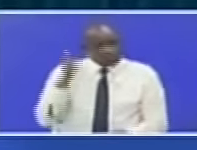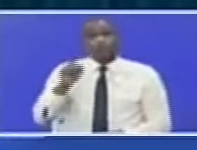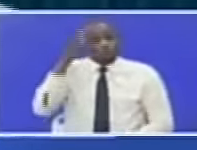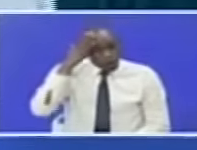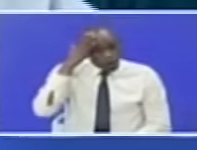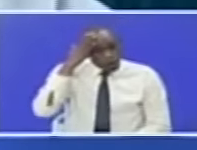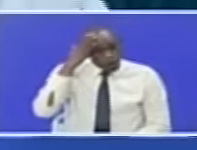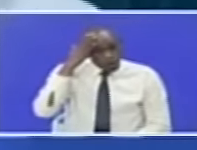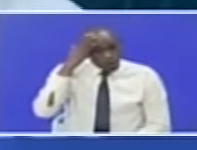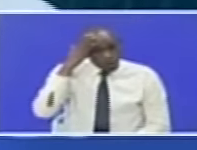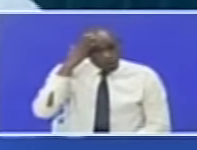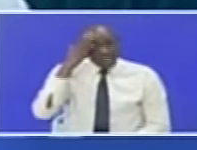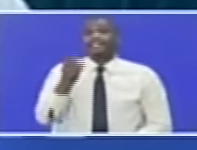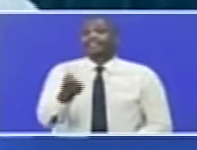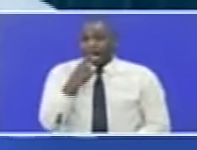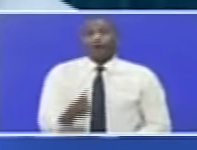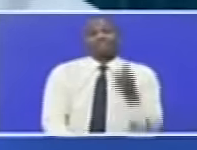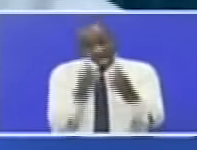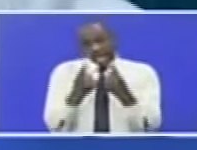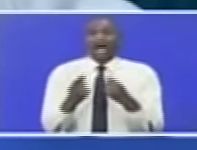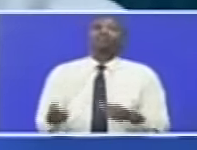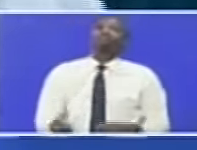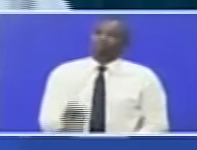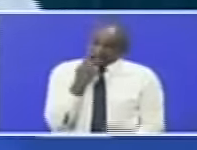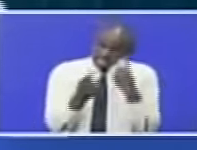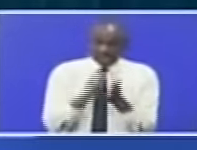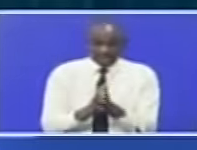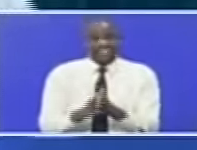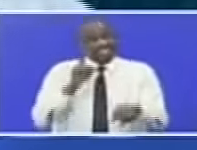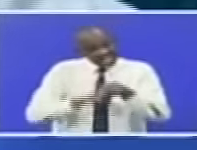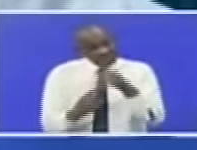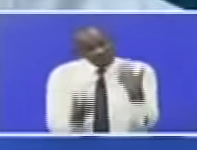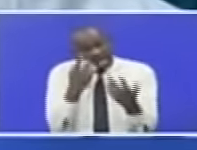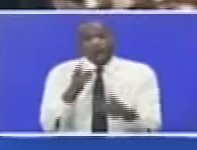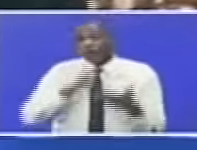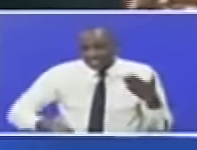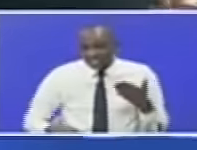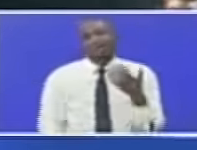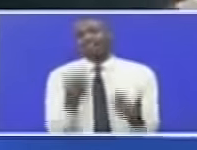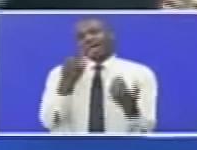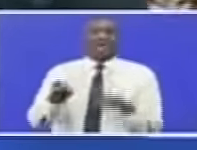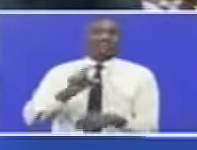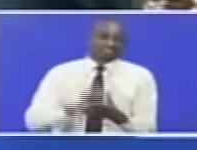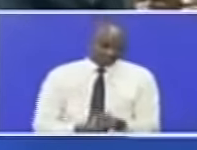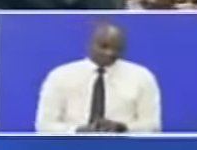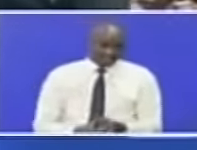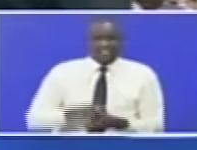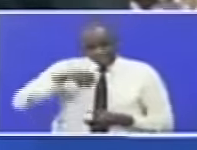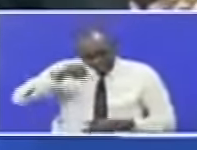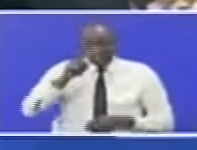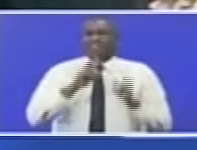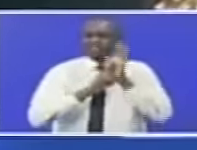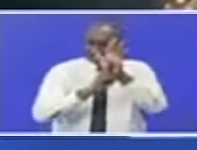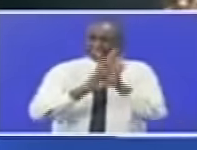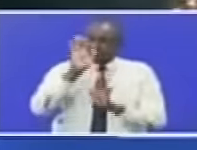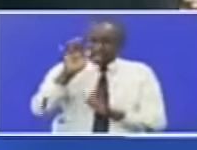unaju Dawa ya moto ni nini moto Dawa ya moto ni nini moto wamet toa majina ya wawak